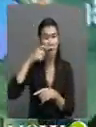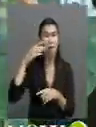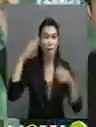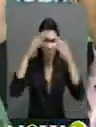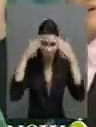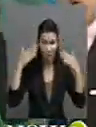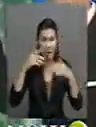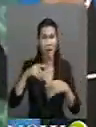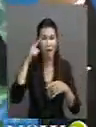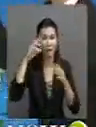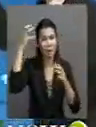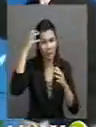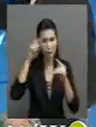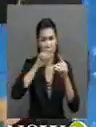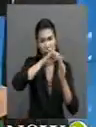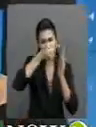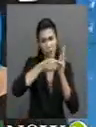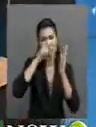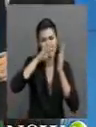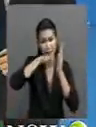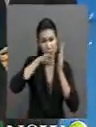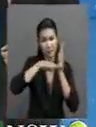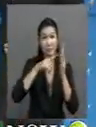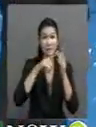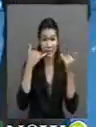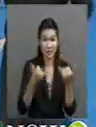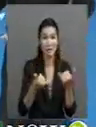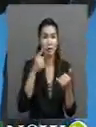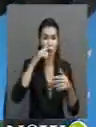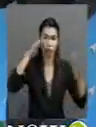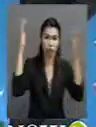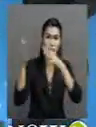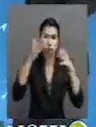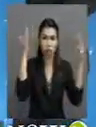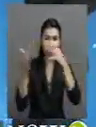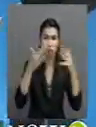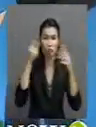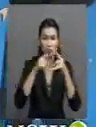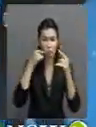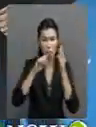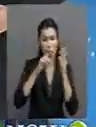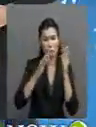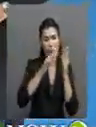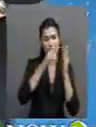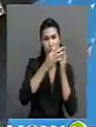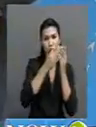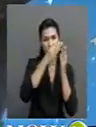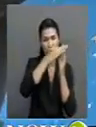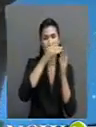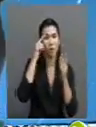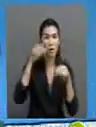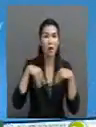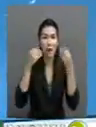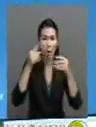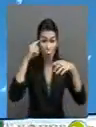าวไล่ยาวมาถึงบริเวณของพื้นที่ทะเลจีนใต้นะครับในขณะเดียวกันพายุโซนร้อนนั้นวิ่งเข้าสู่ร่องมรสุมนะครับก็ท